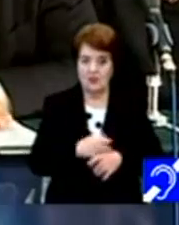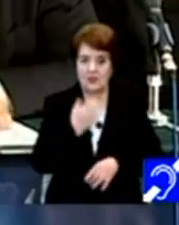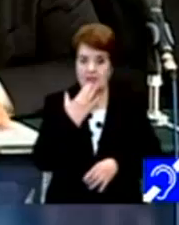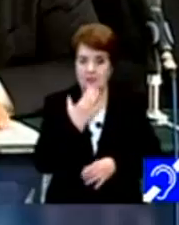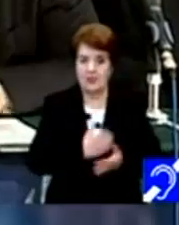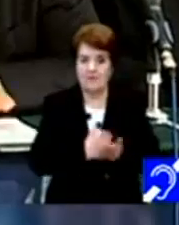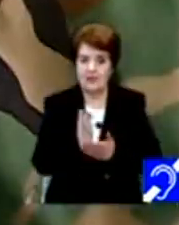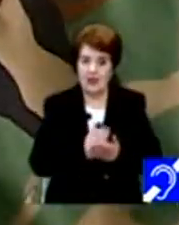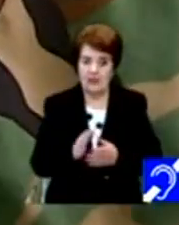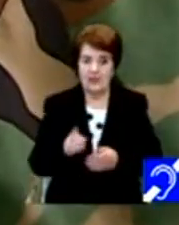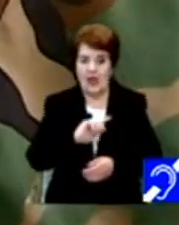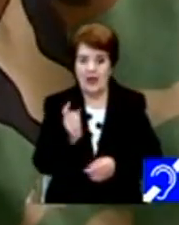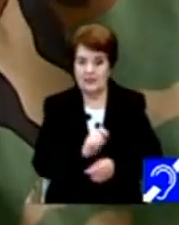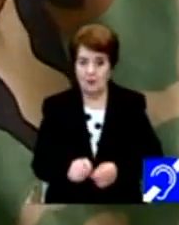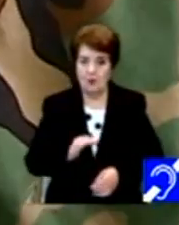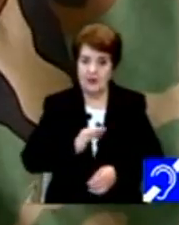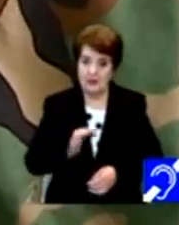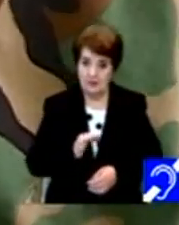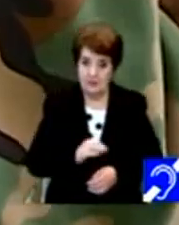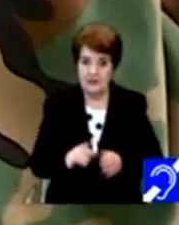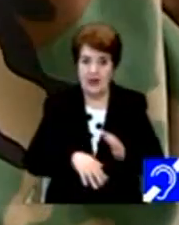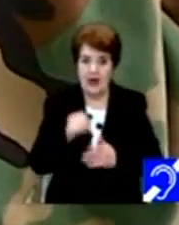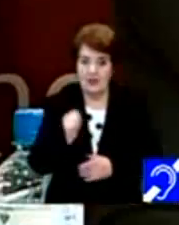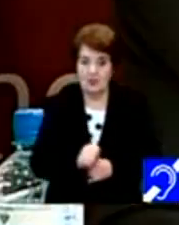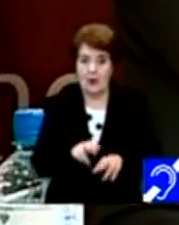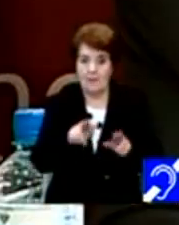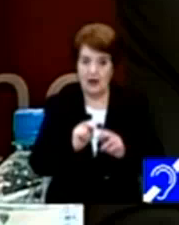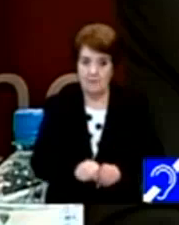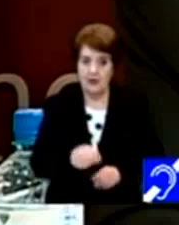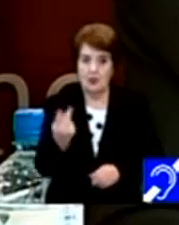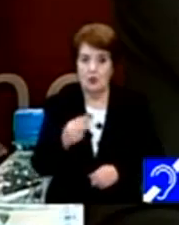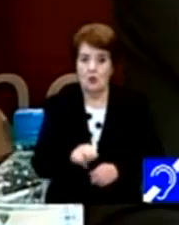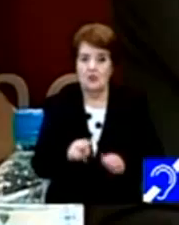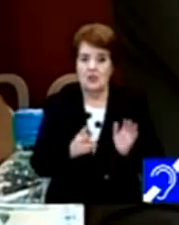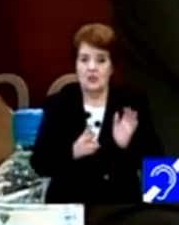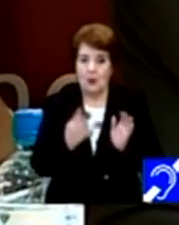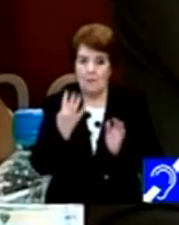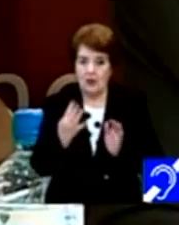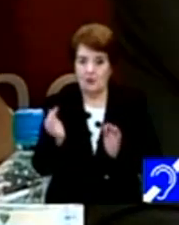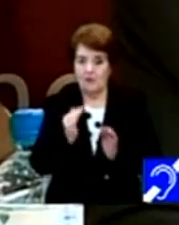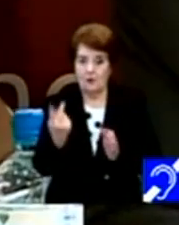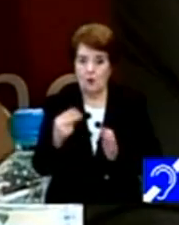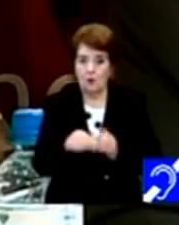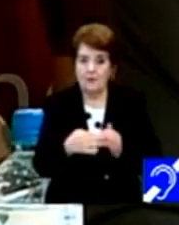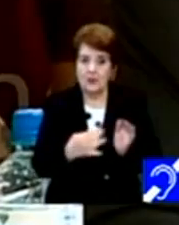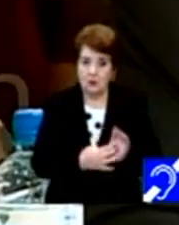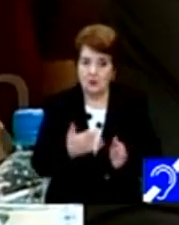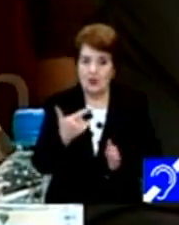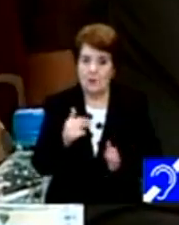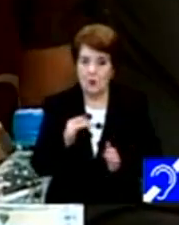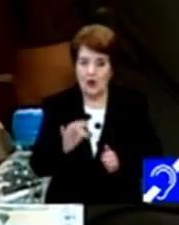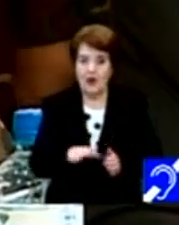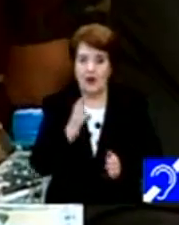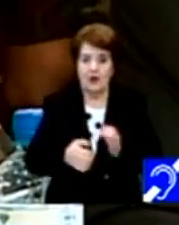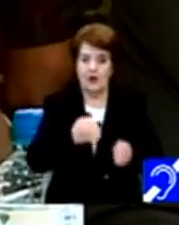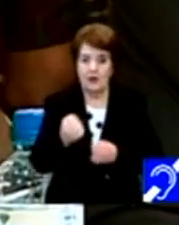Naționale a Veteranilor Războiului pentru Independență. La alegerile parlamentare din 24 februarie 2019, Gâmurare a candidat